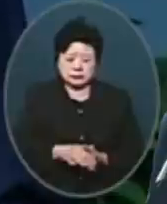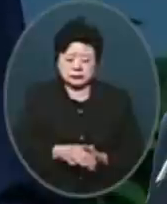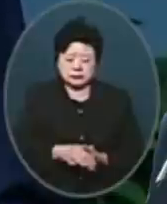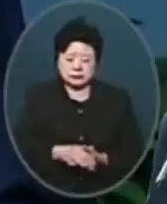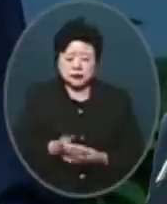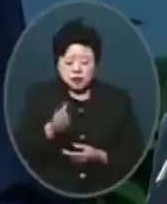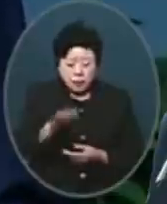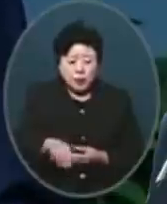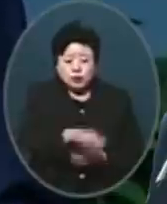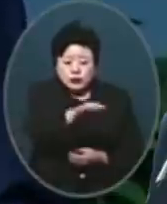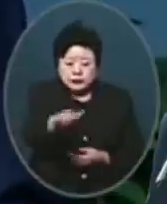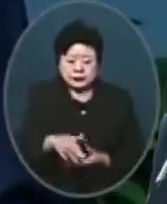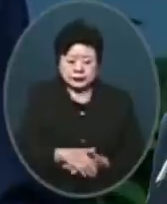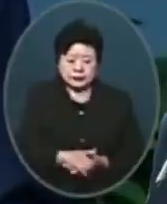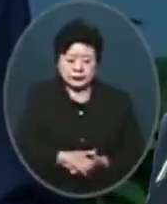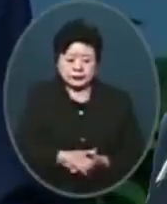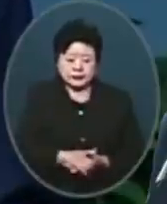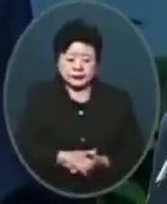그러면 우리는